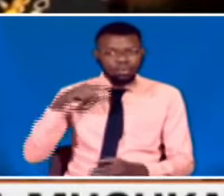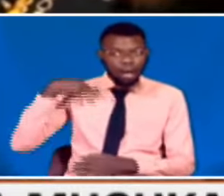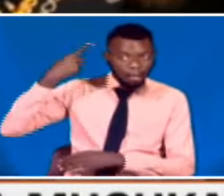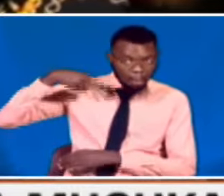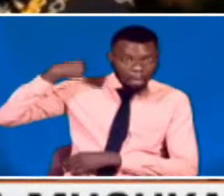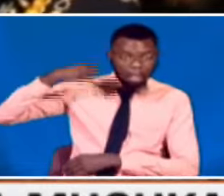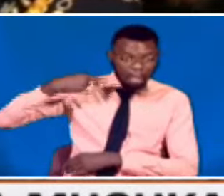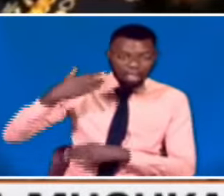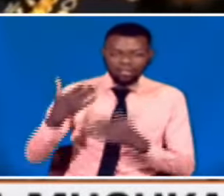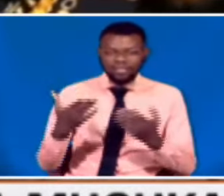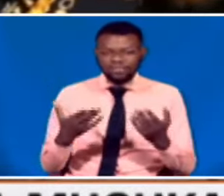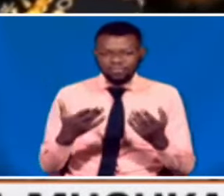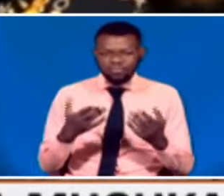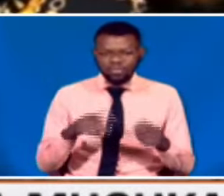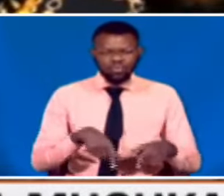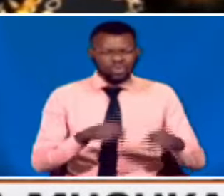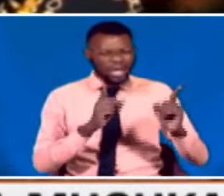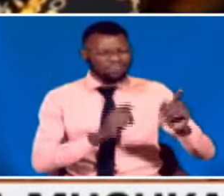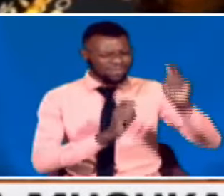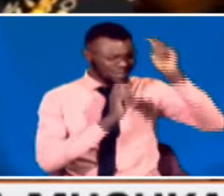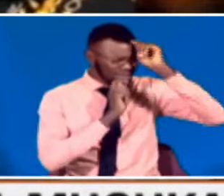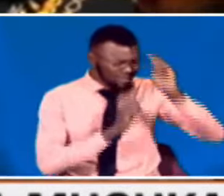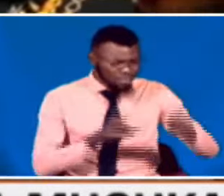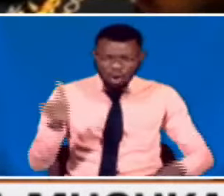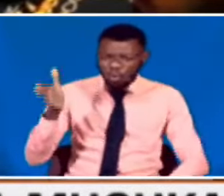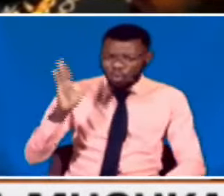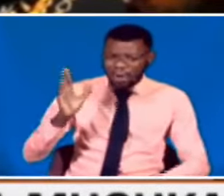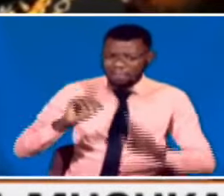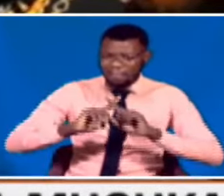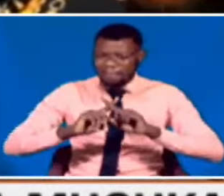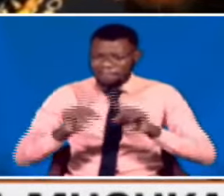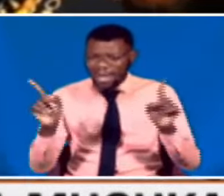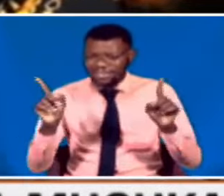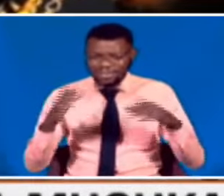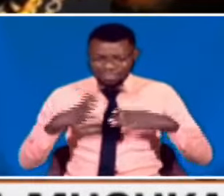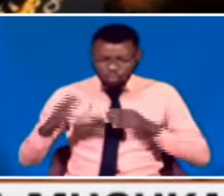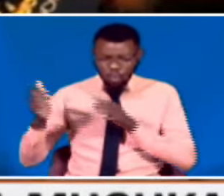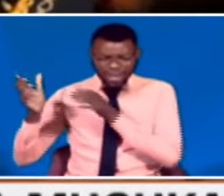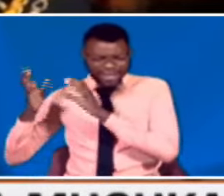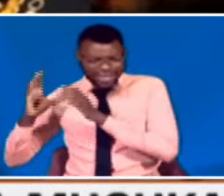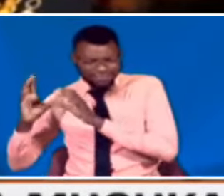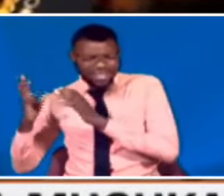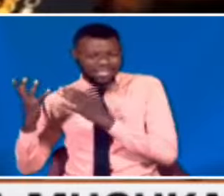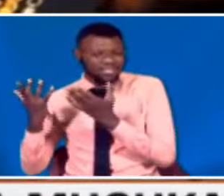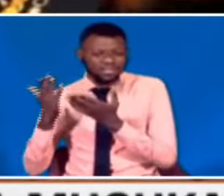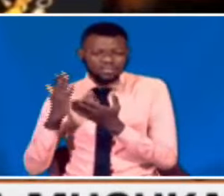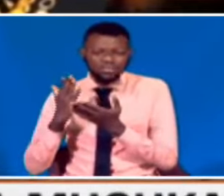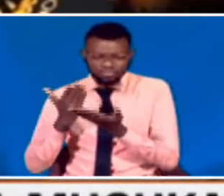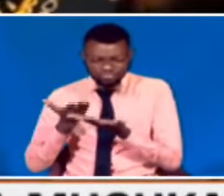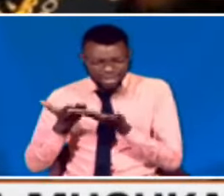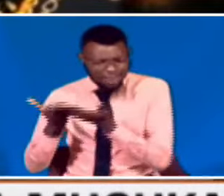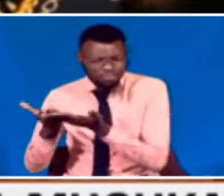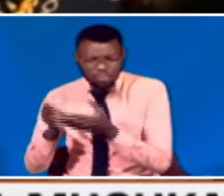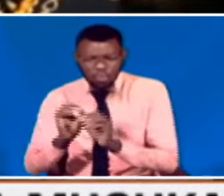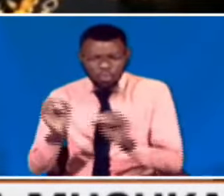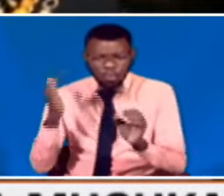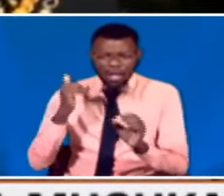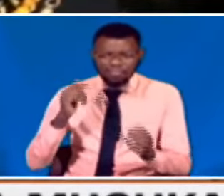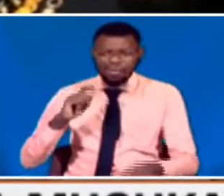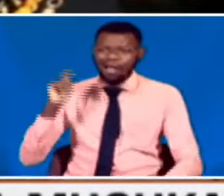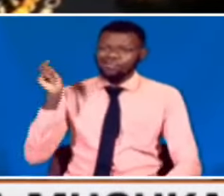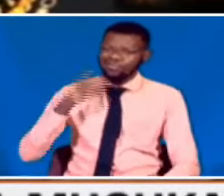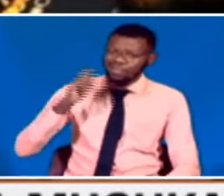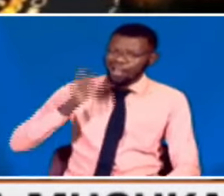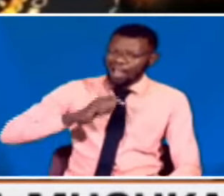Na ukasema wewe ni mcha Mungu, iwaje leo unageuka wanakilifi na wanapwani? Mbona unasema muguka ni